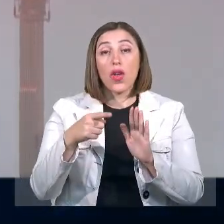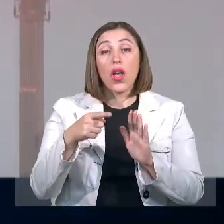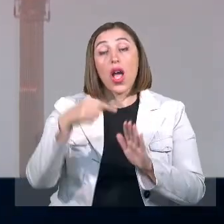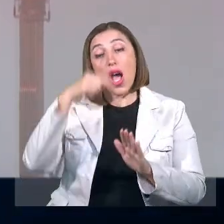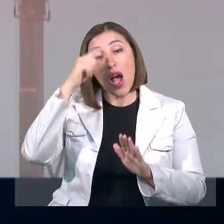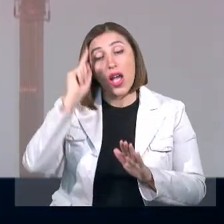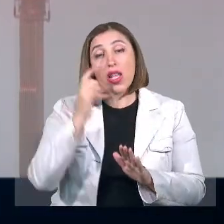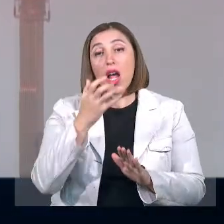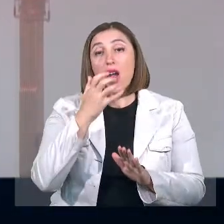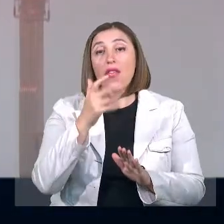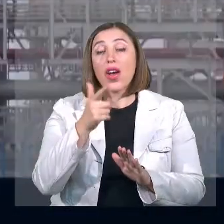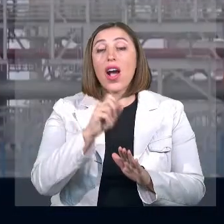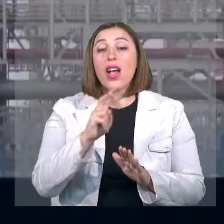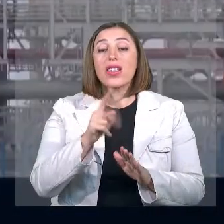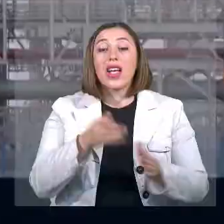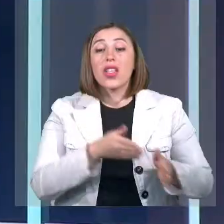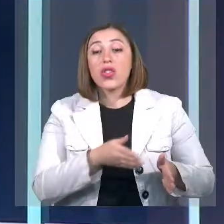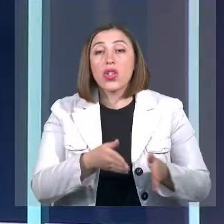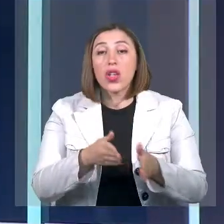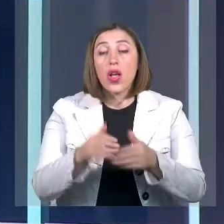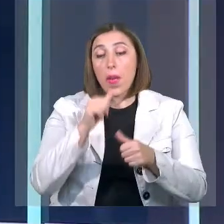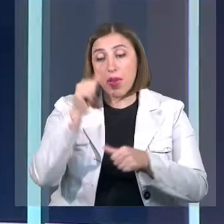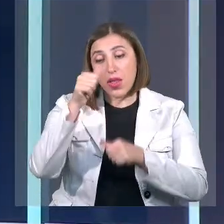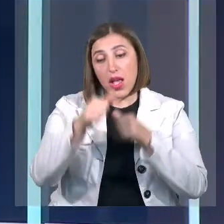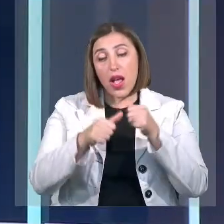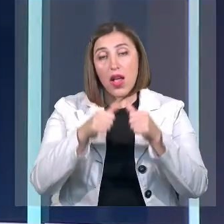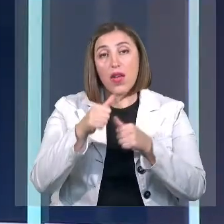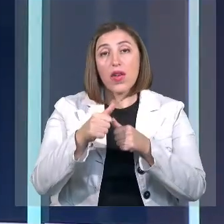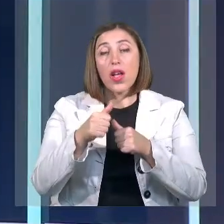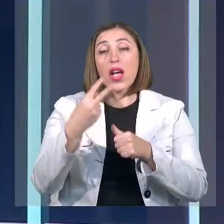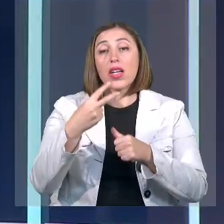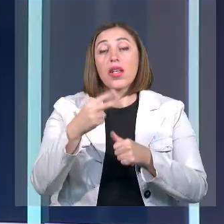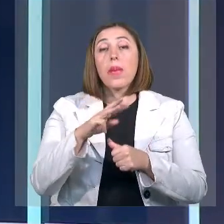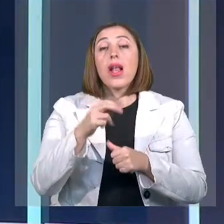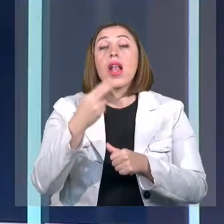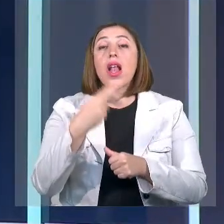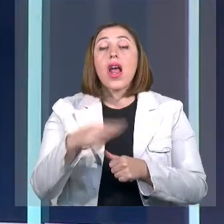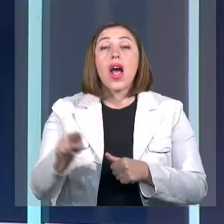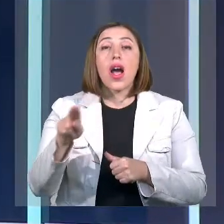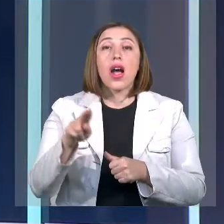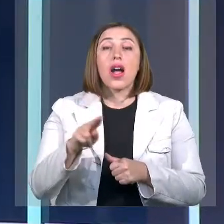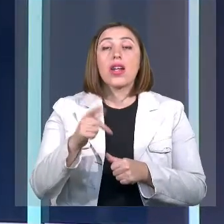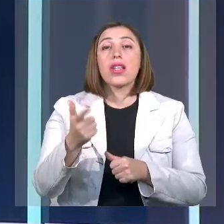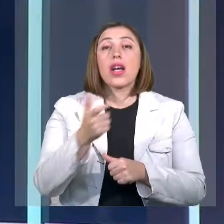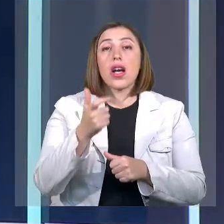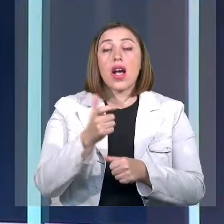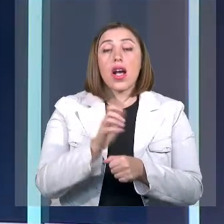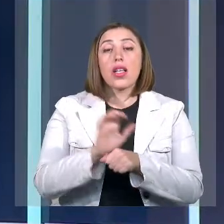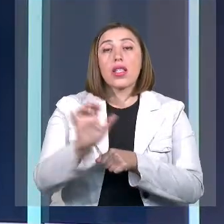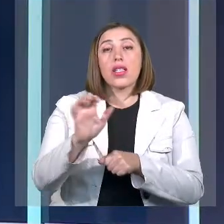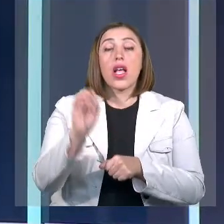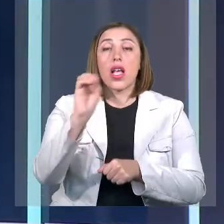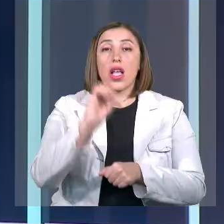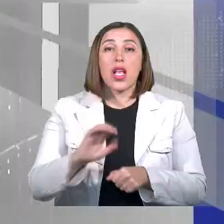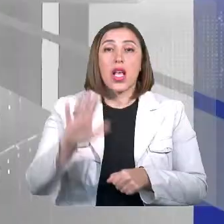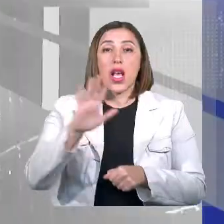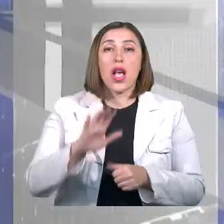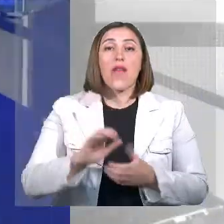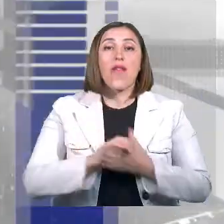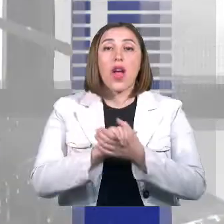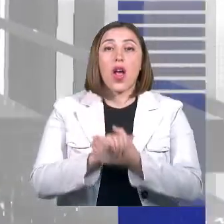ադրբեջանական հարավային գազային միջանցքով տարեկան առնվազն 20 միլիարդ խորանարդ մետր գազ հասցնել Եվրամիություն։